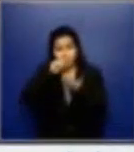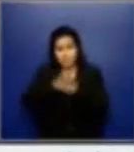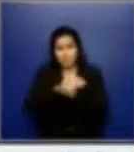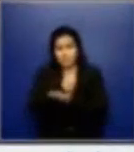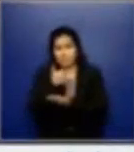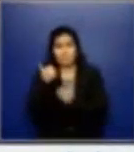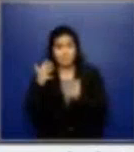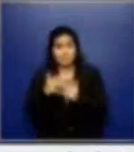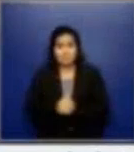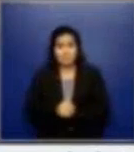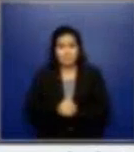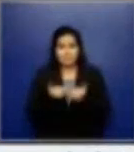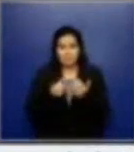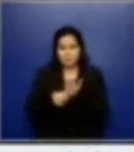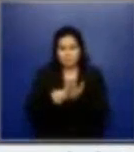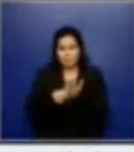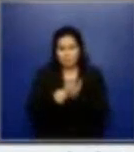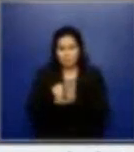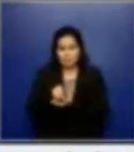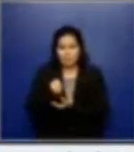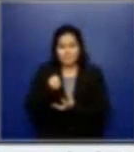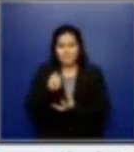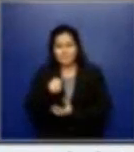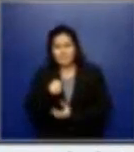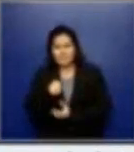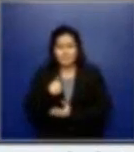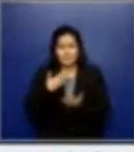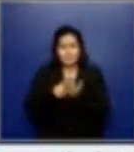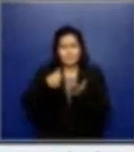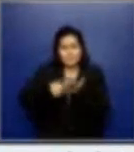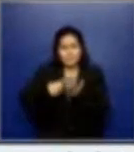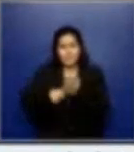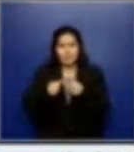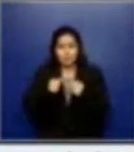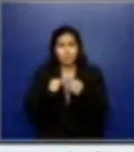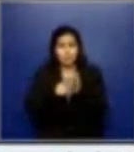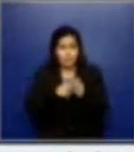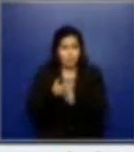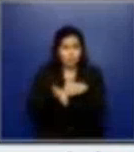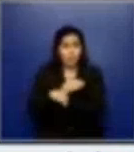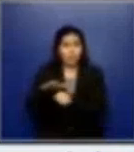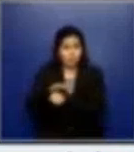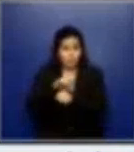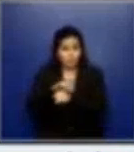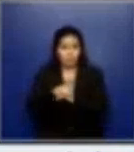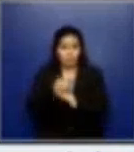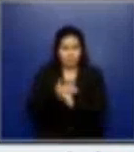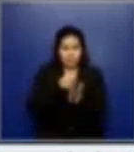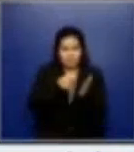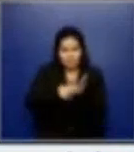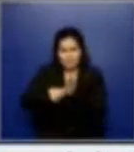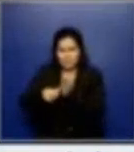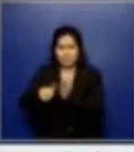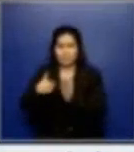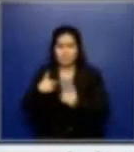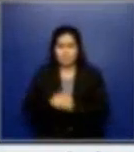วันนี้ก็เป็นหนี้กันท่วมแล้วหนี้ตัวนี้มันก็มีมานานนะก่อนโควิดอีกไม่ใช่มีตอนโควิดด้วยก่อนโควิด